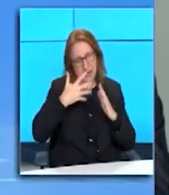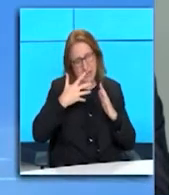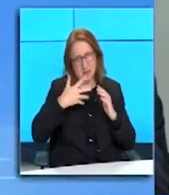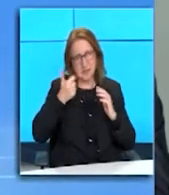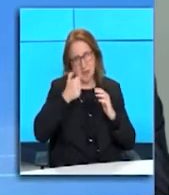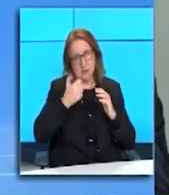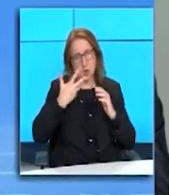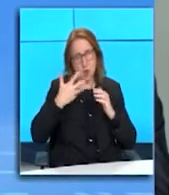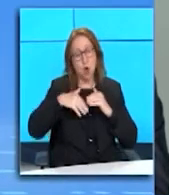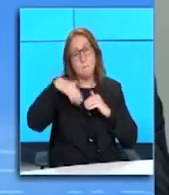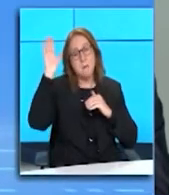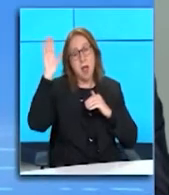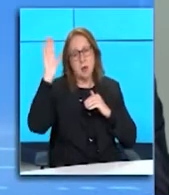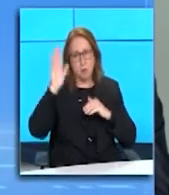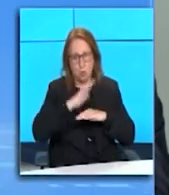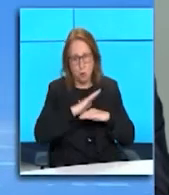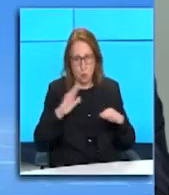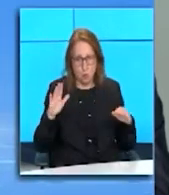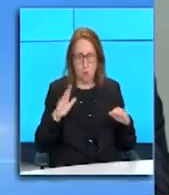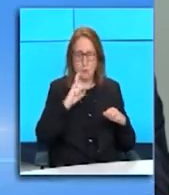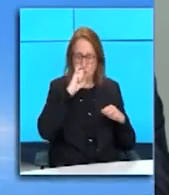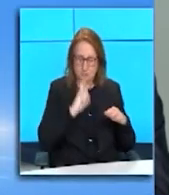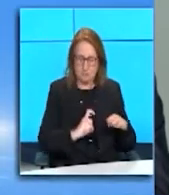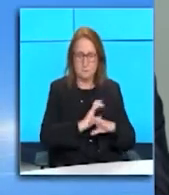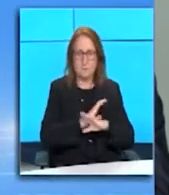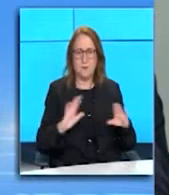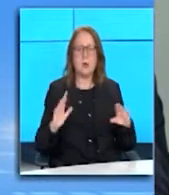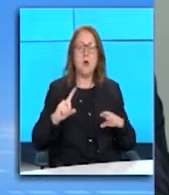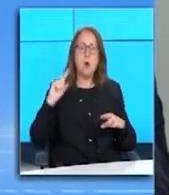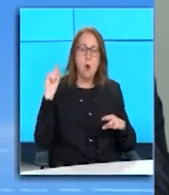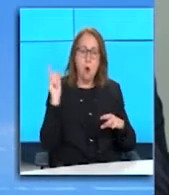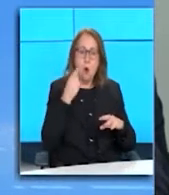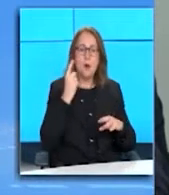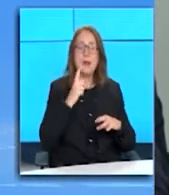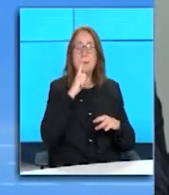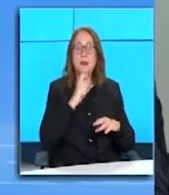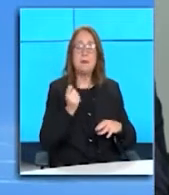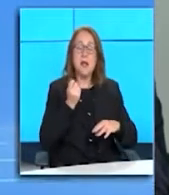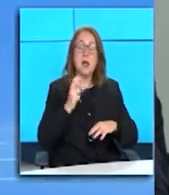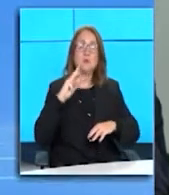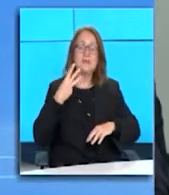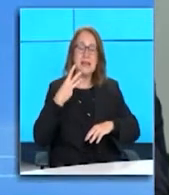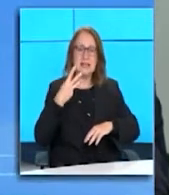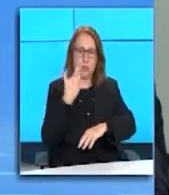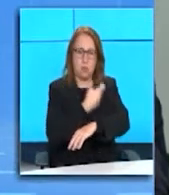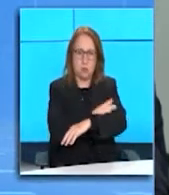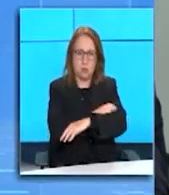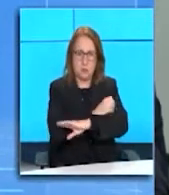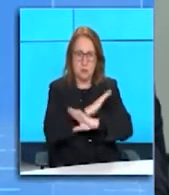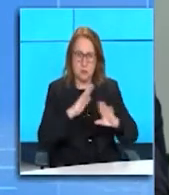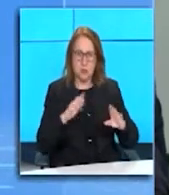επιλέγουμε ότι άνω των 60 θα πρέπει να έχουν κάνει την τρίτη δόση για να λογίζονται